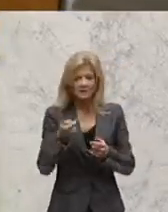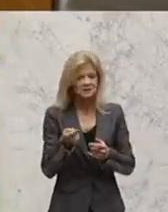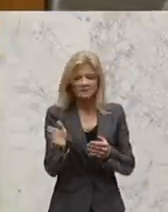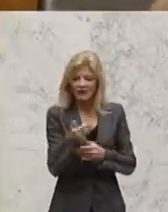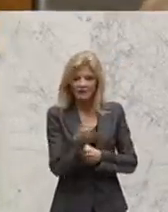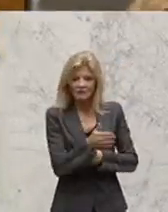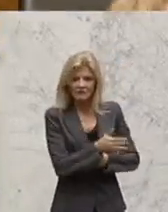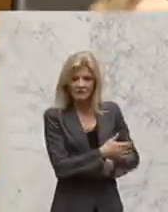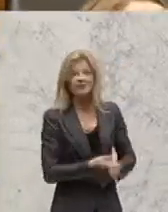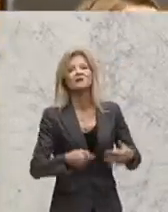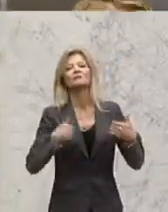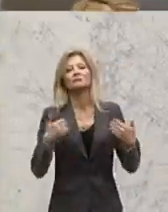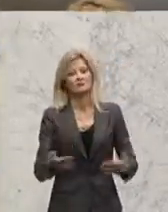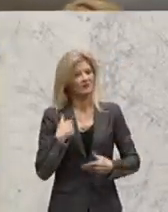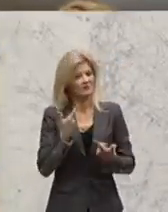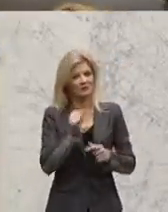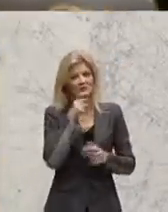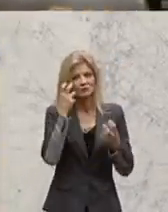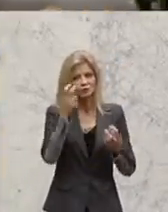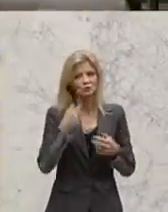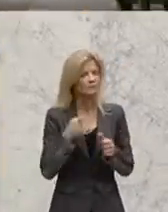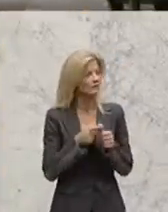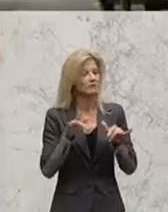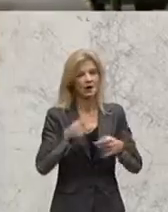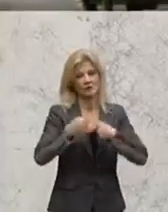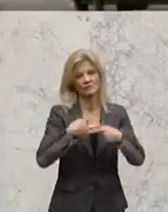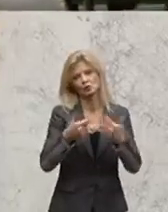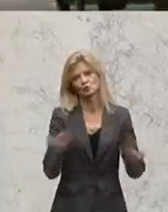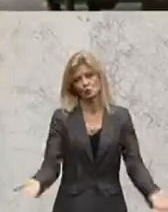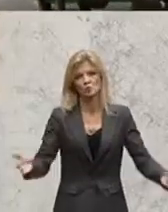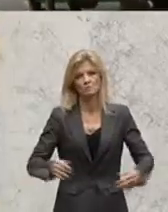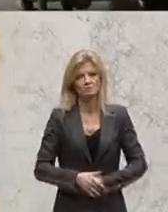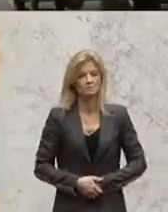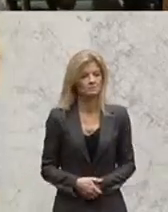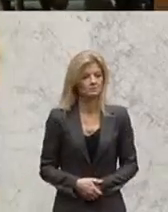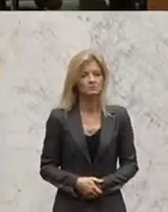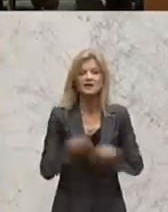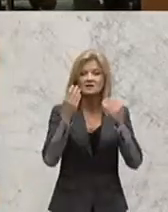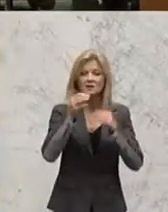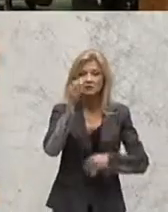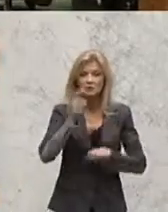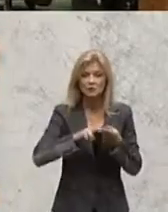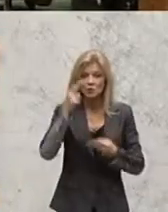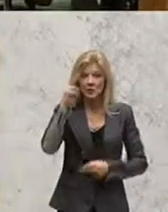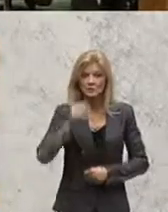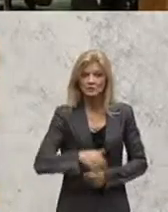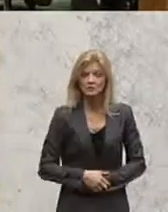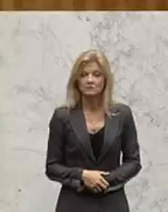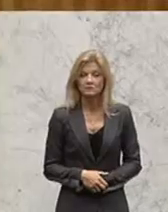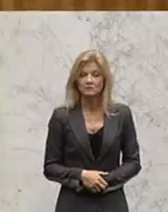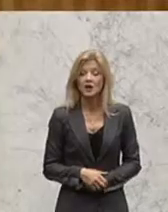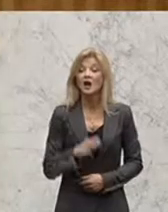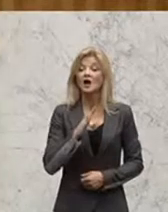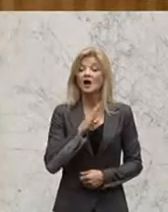wundern, wenn das diese Entwicklung nimmt. Und meine sehr geehrten Damen und Herren, was ist aber bei